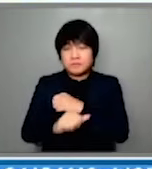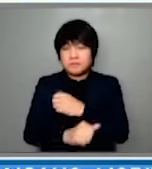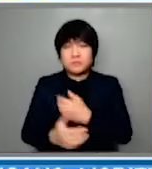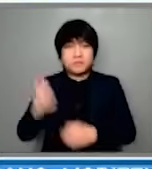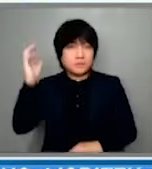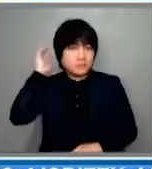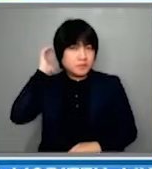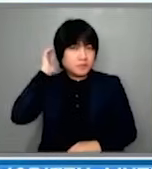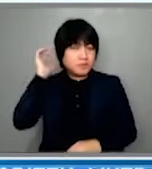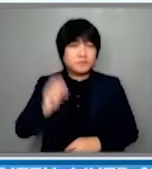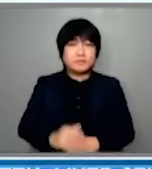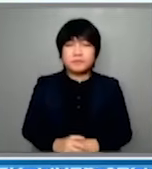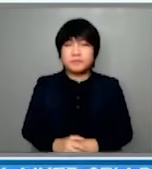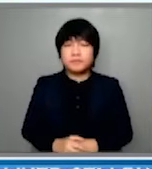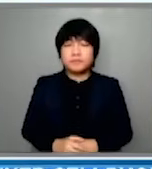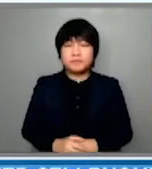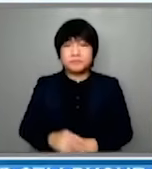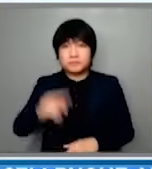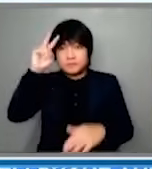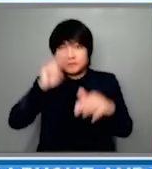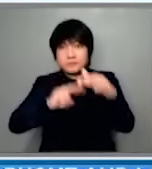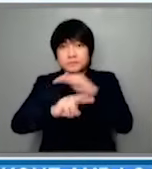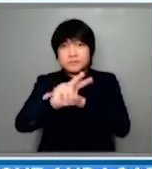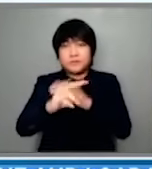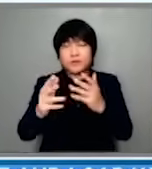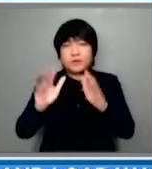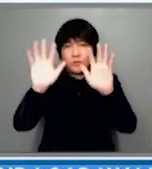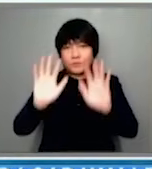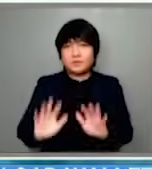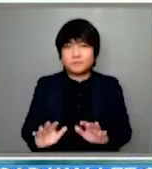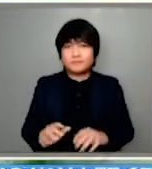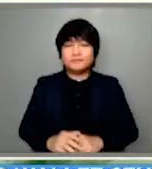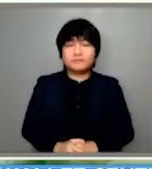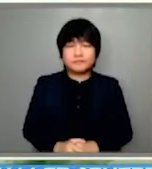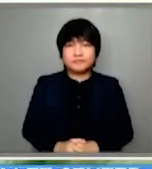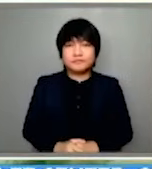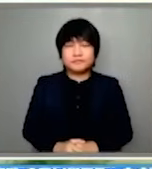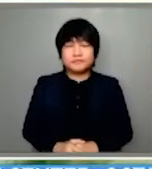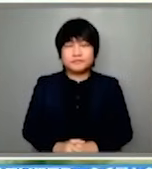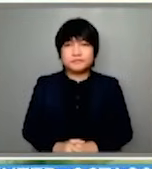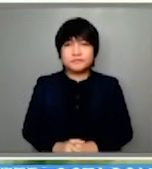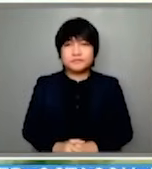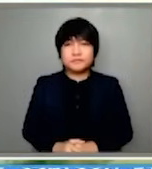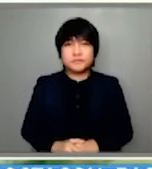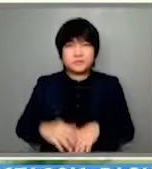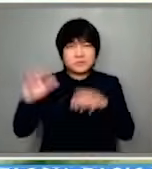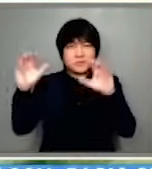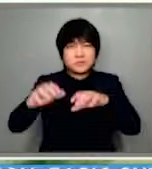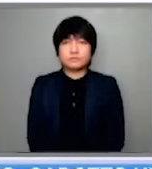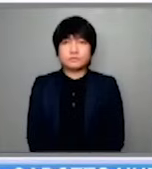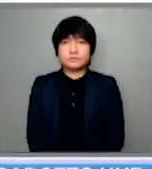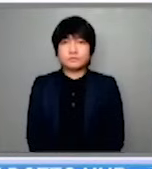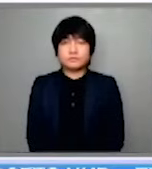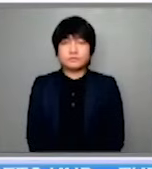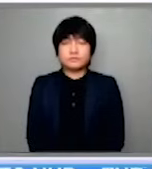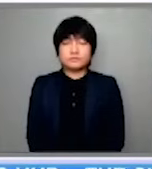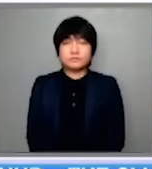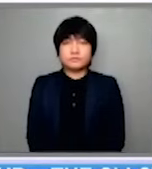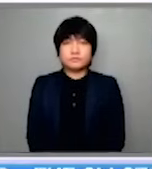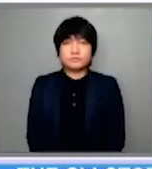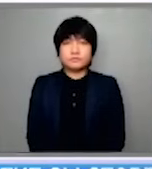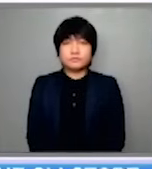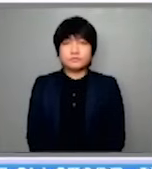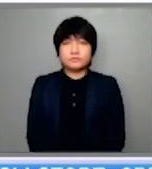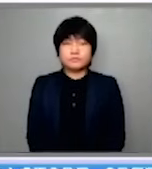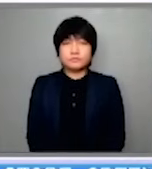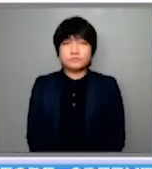sa rainfall forecast ng Metro Weather. Mababa rin ang posibilidad ng ulan dito sa Metro Manila. Patuloy ang operasyon